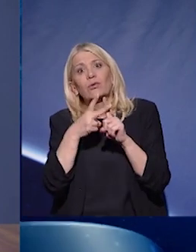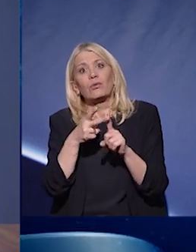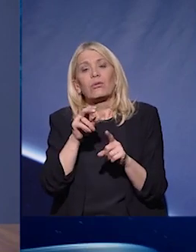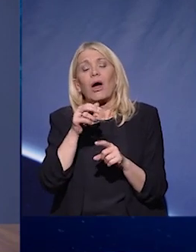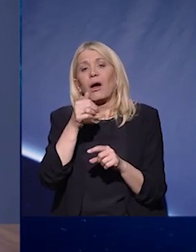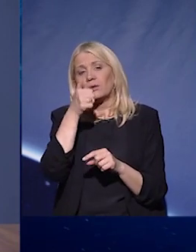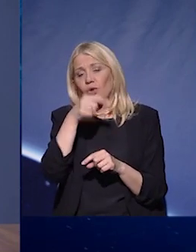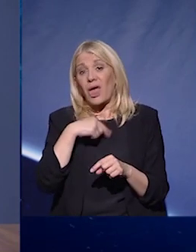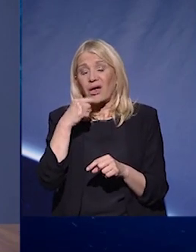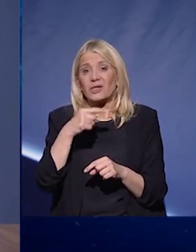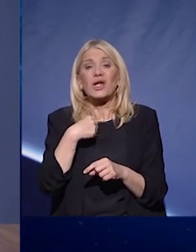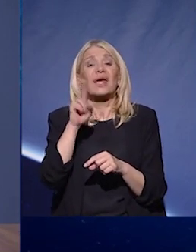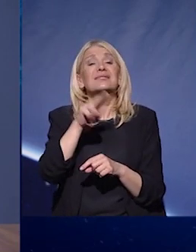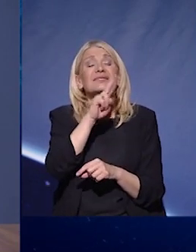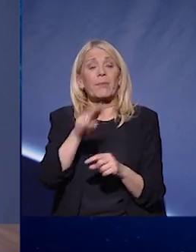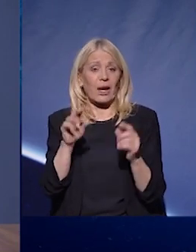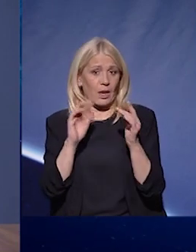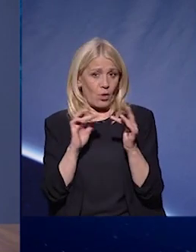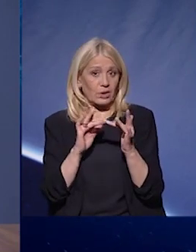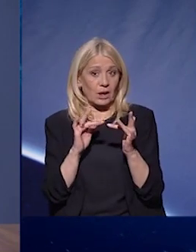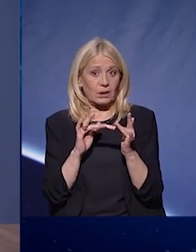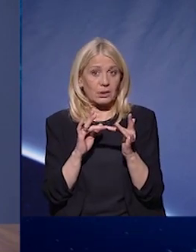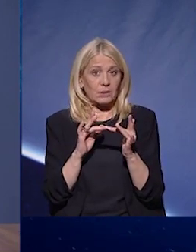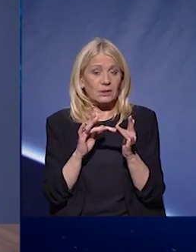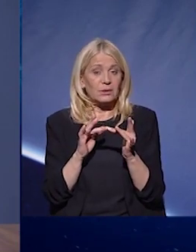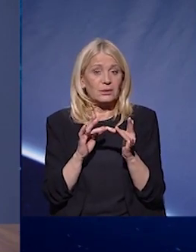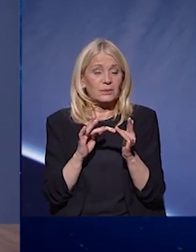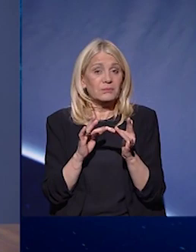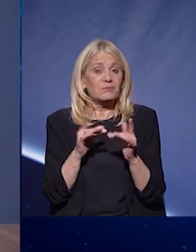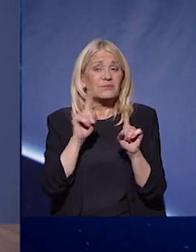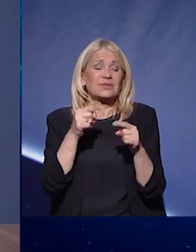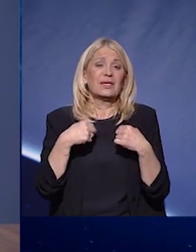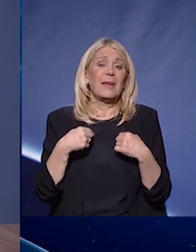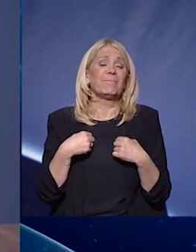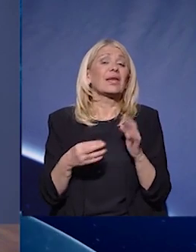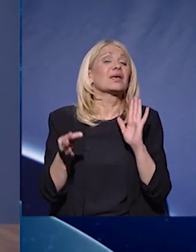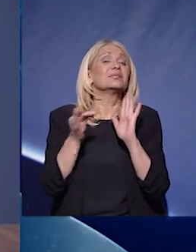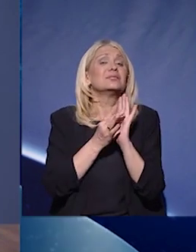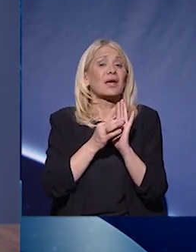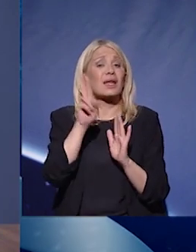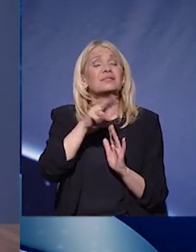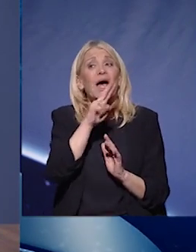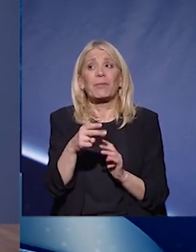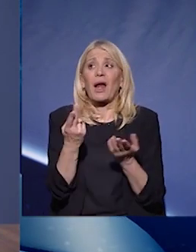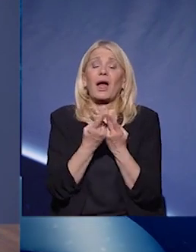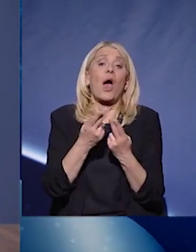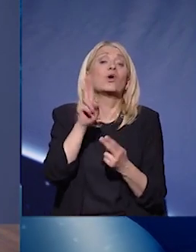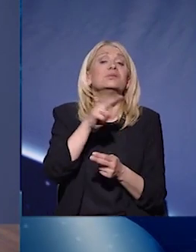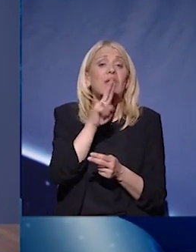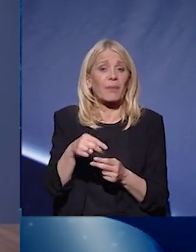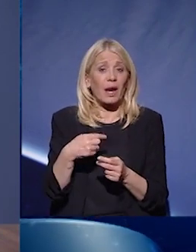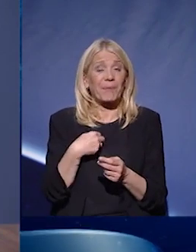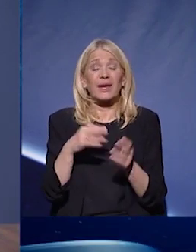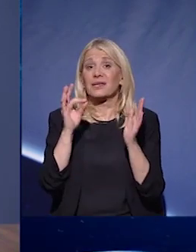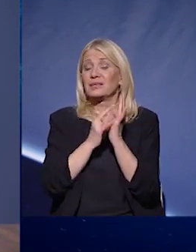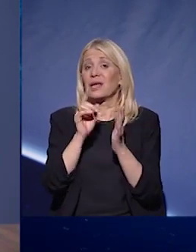ja kažem, da se zabrane kontakti. Nije meni cilj da zabrana kao zabrana, meni je cilj